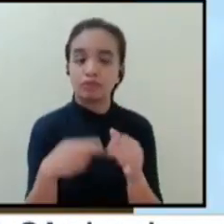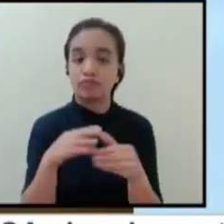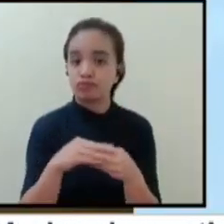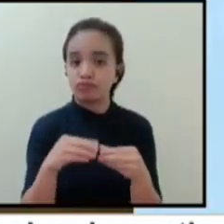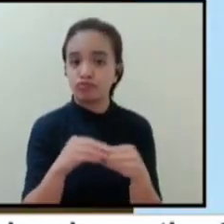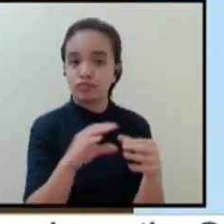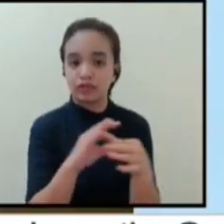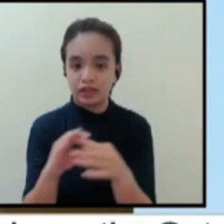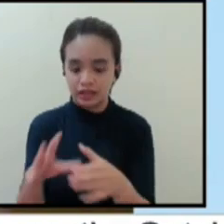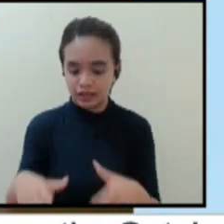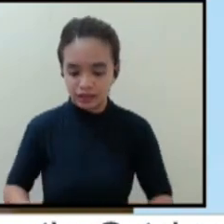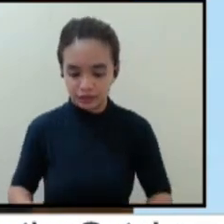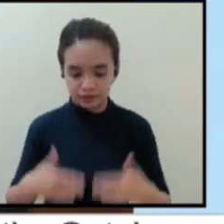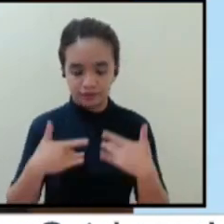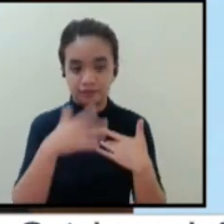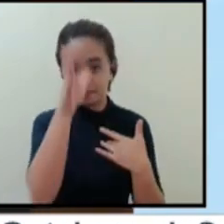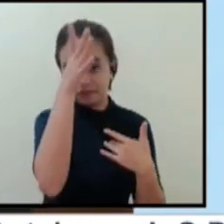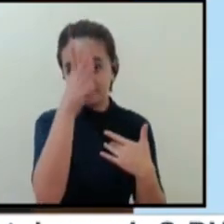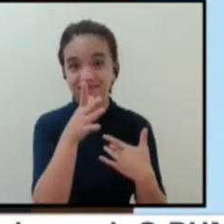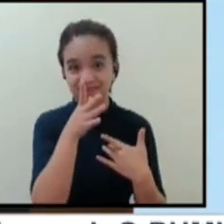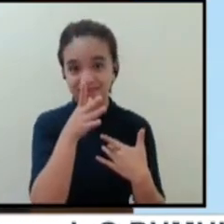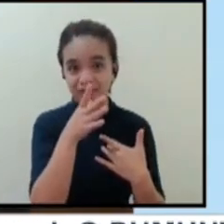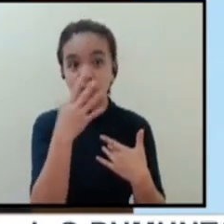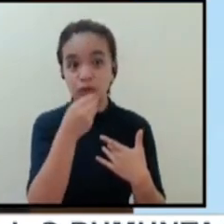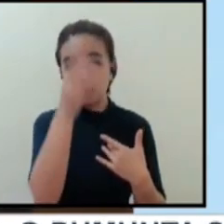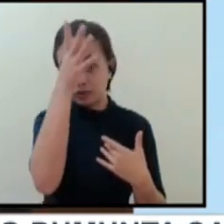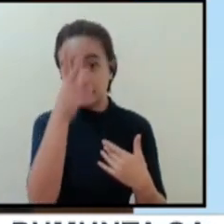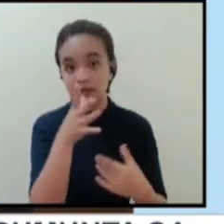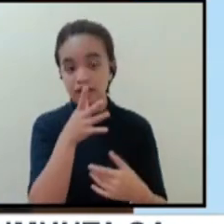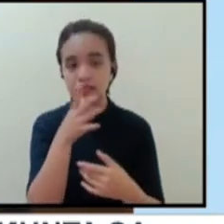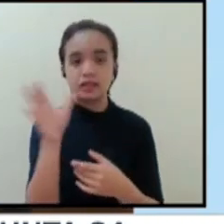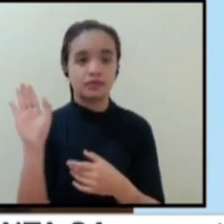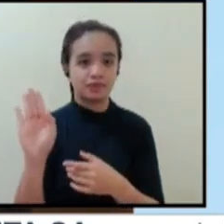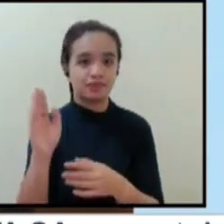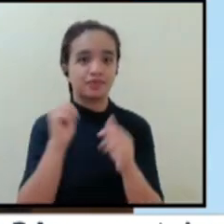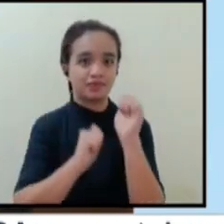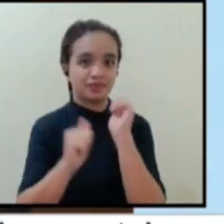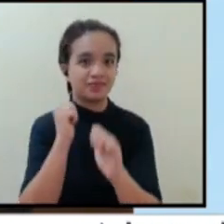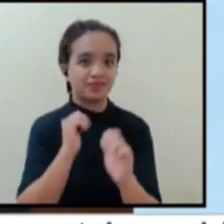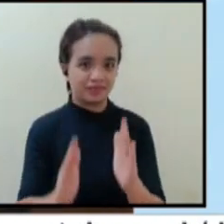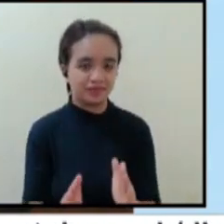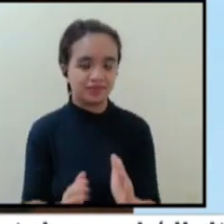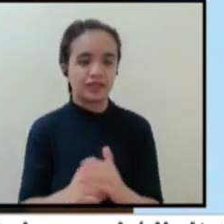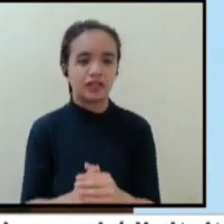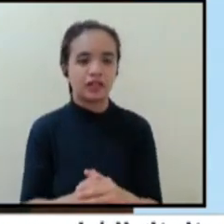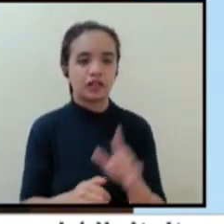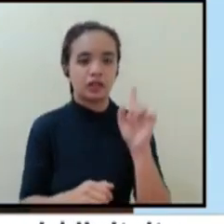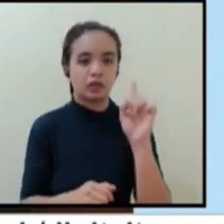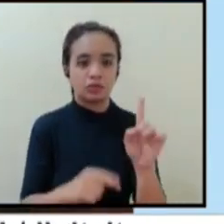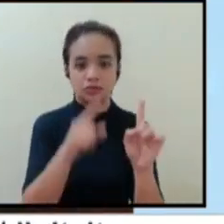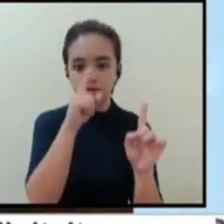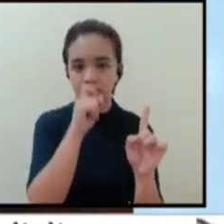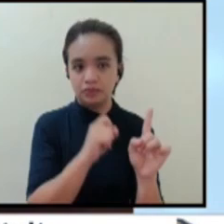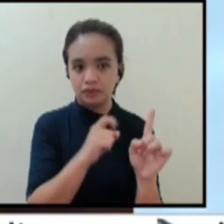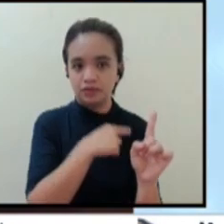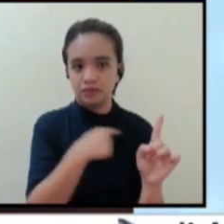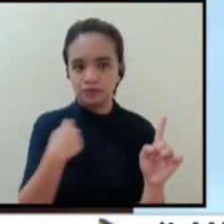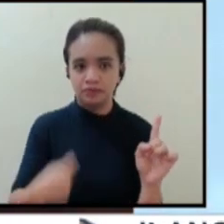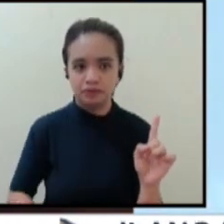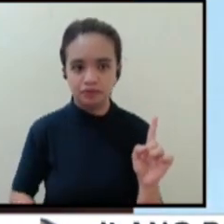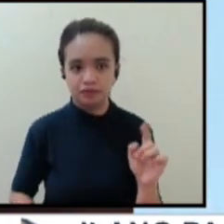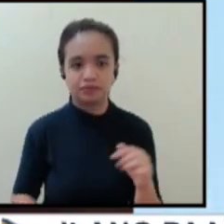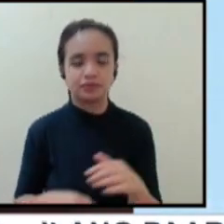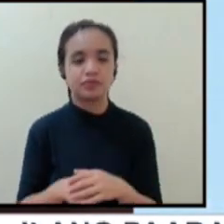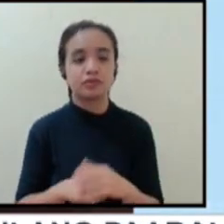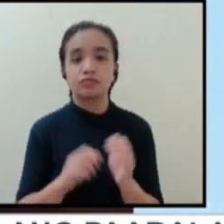ng actress-producer. Umikot ang kwento sa pamilya at isang matandang Chinese na may demensya at sa pamagitan ng